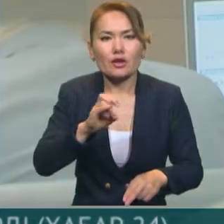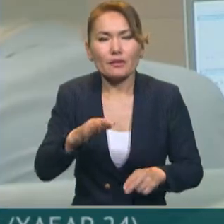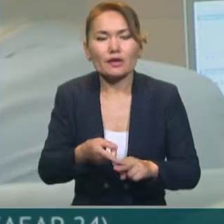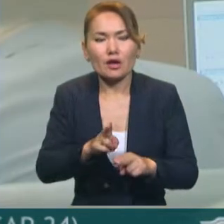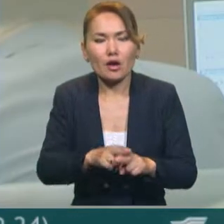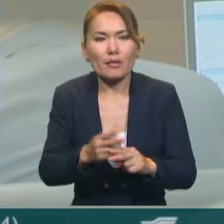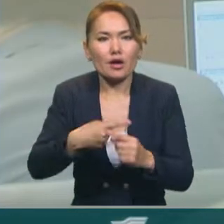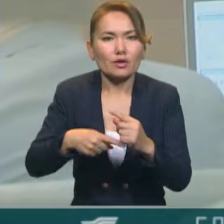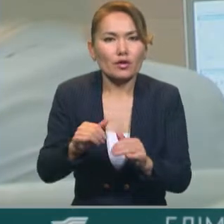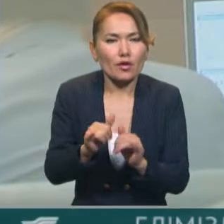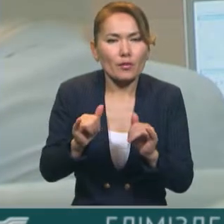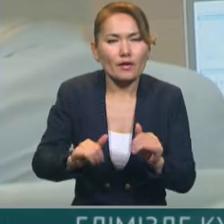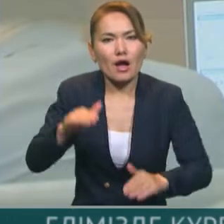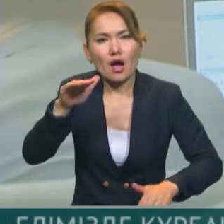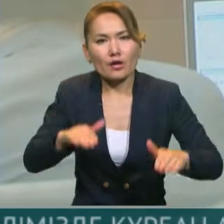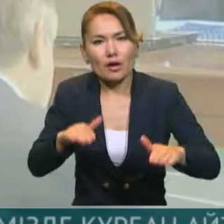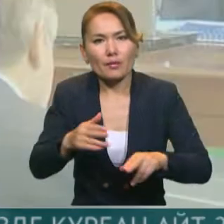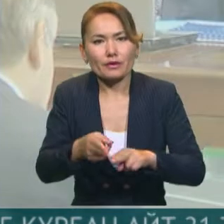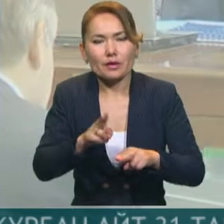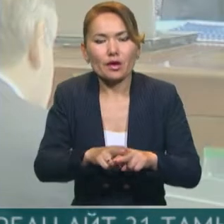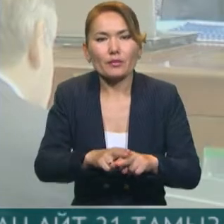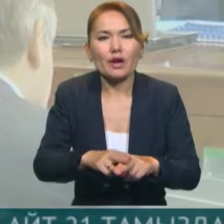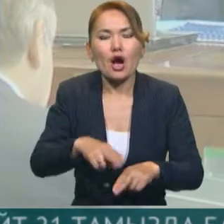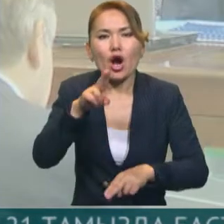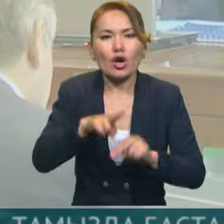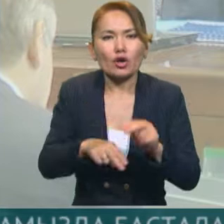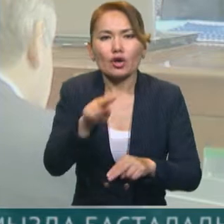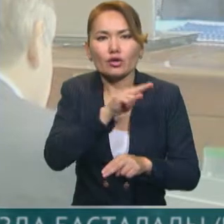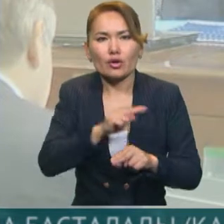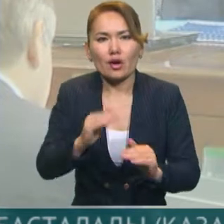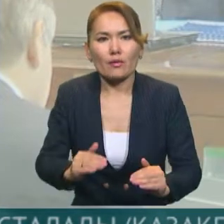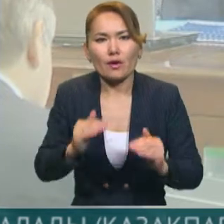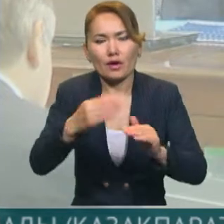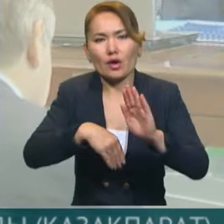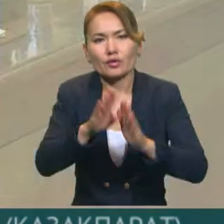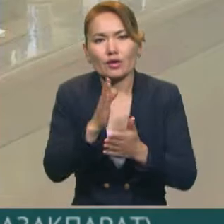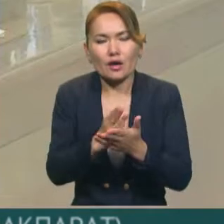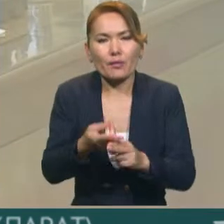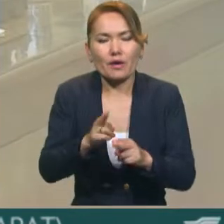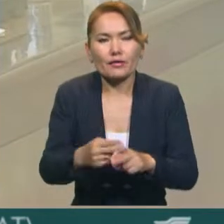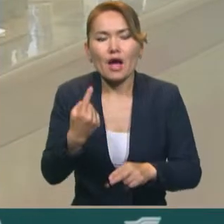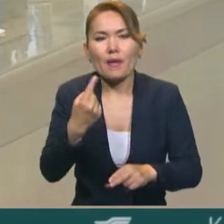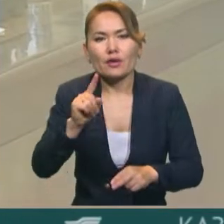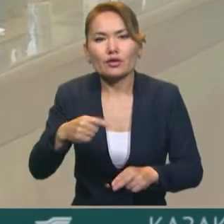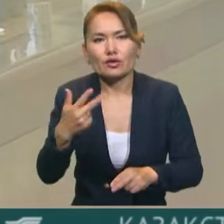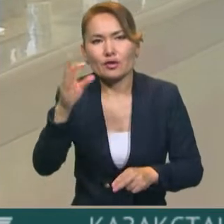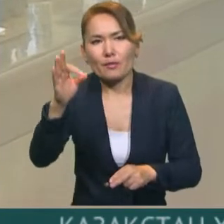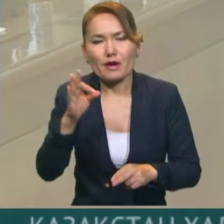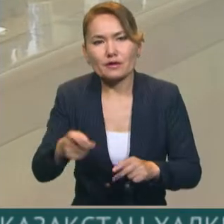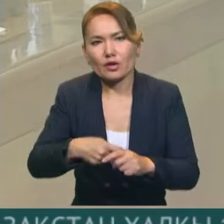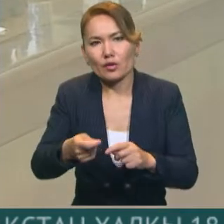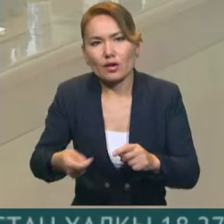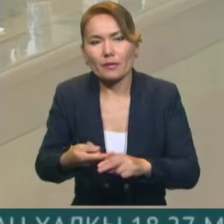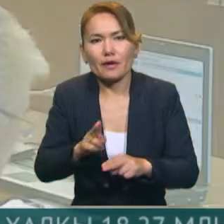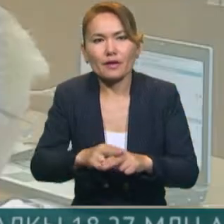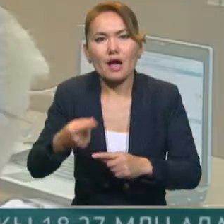өсуі құбылмалы деді. Өткен аймен салыстырғанда құрылыс жұмыстарының өсу қарқыны 1,3%-ке дейін баяулаған. Ал сыртқы